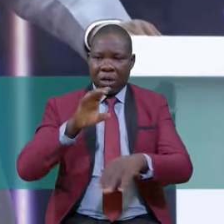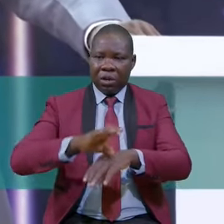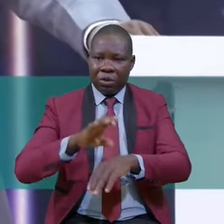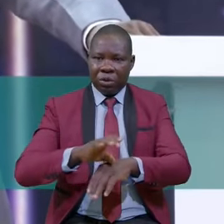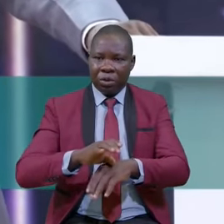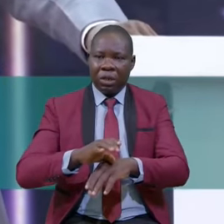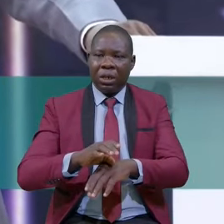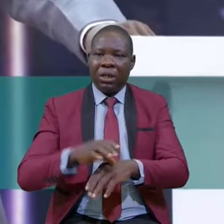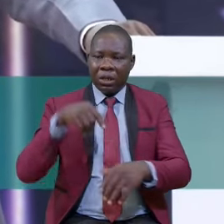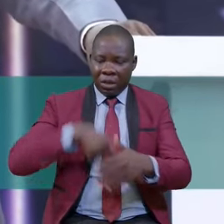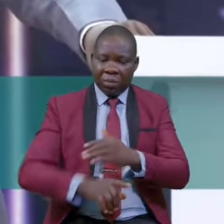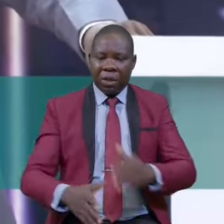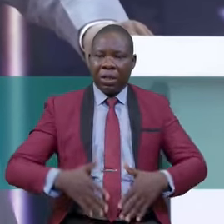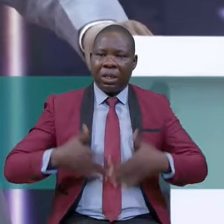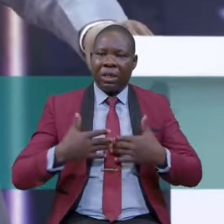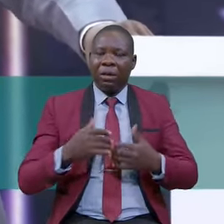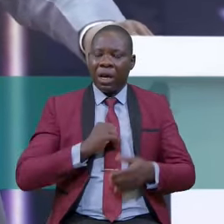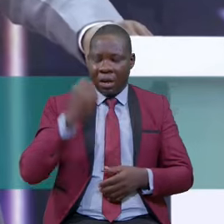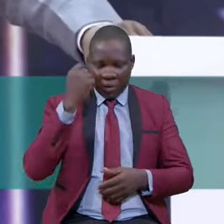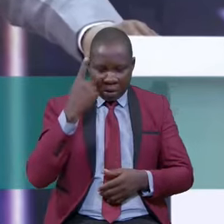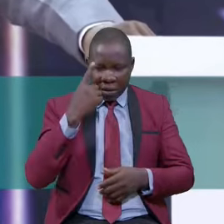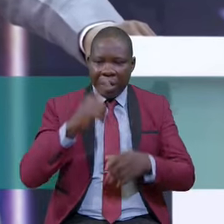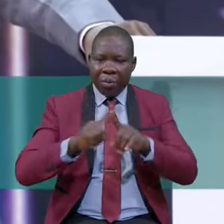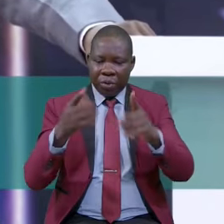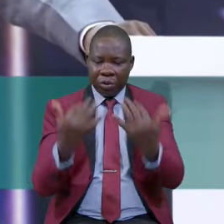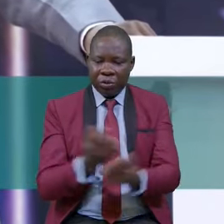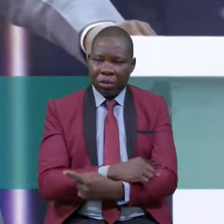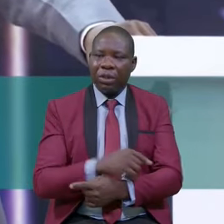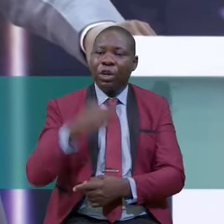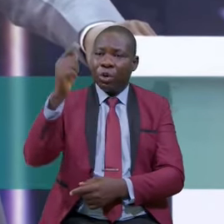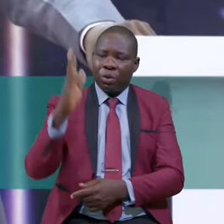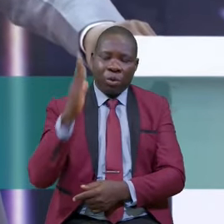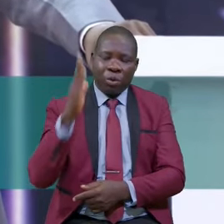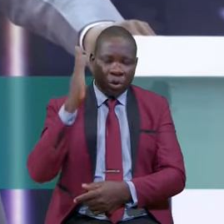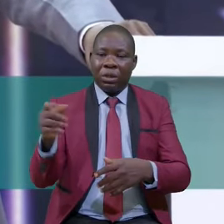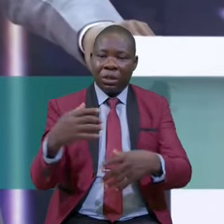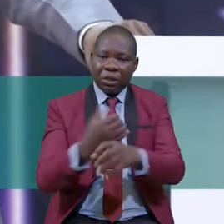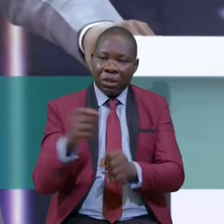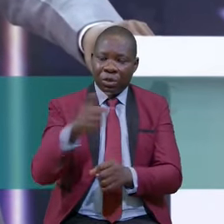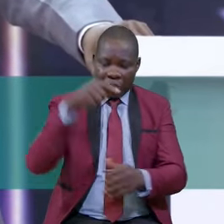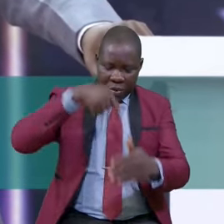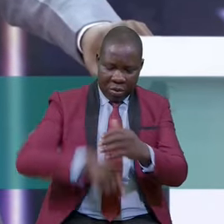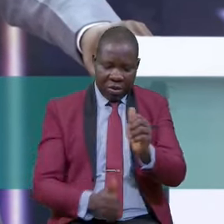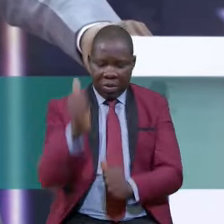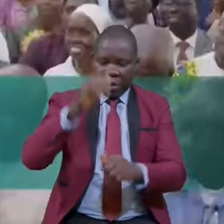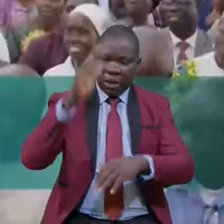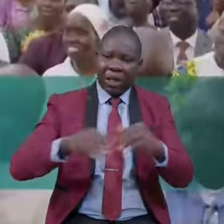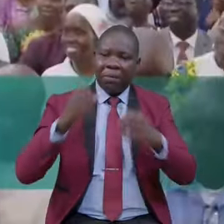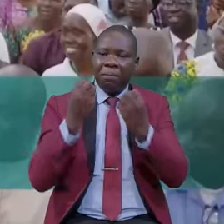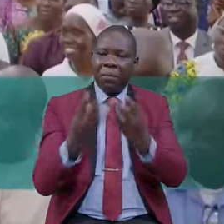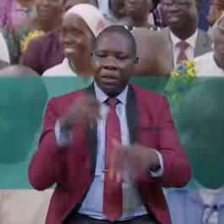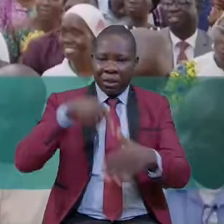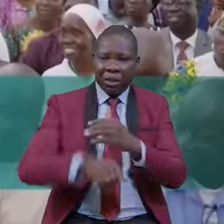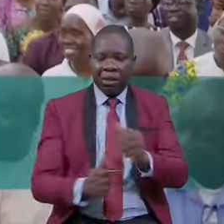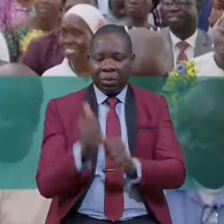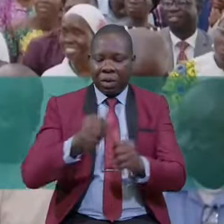will even take you le Seigneur va t'amener plus profond que certaines personnes profondes. In your conviction, dans ta